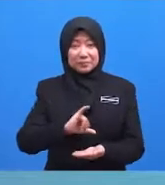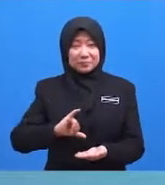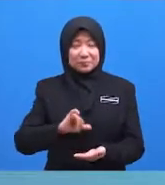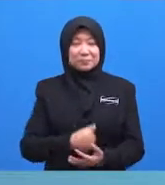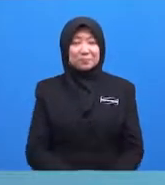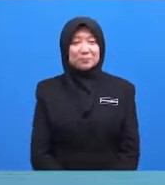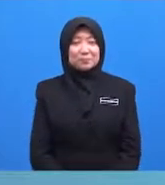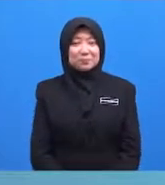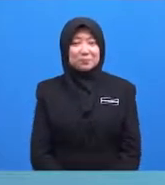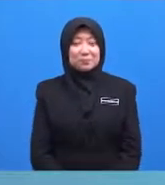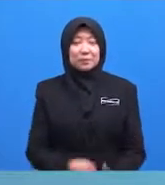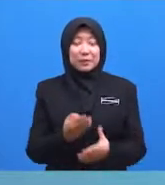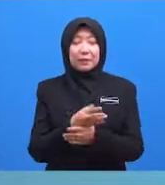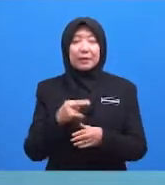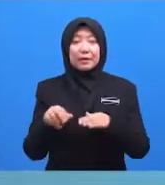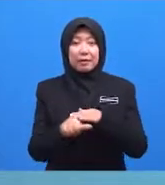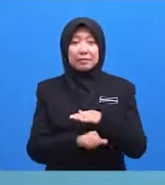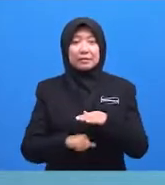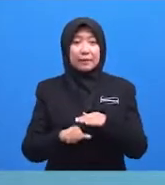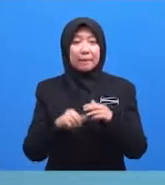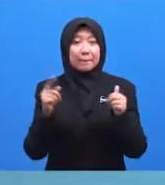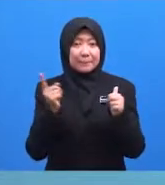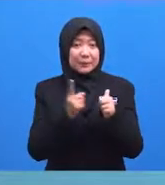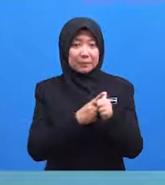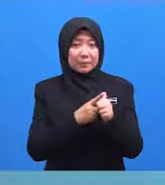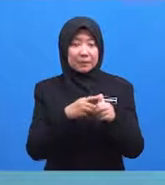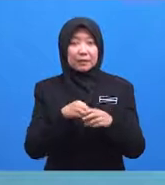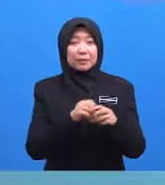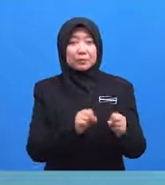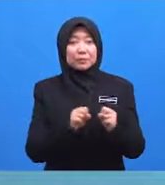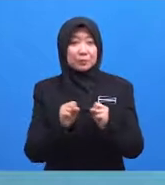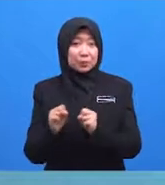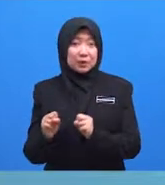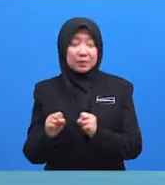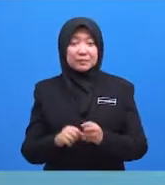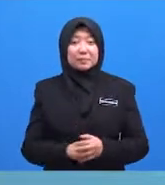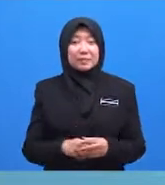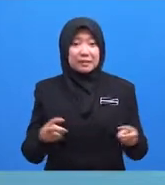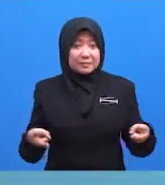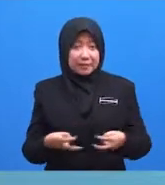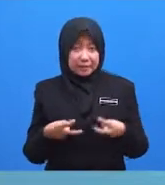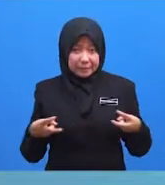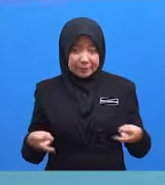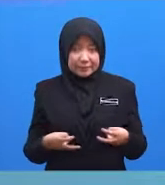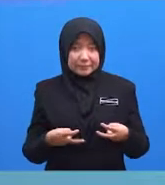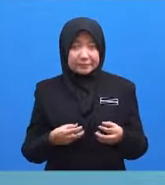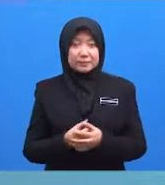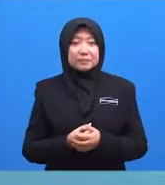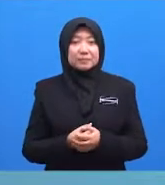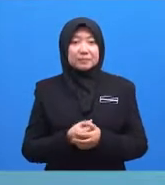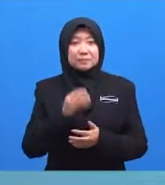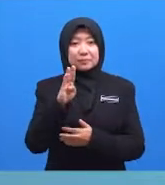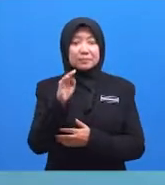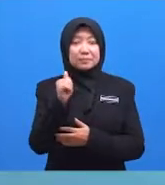lihat bahagian asas yang pertama dalam susunan dan persembahan salat, iaitu base